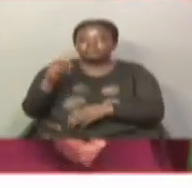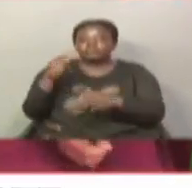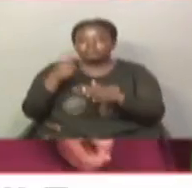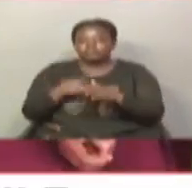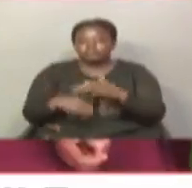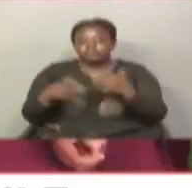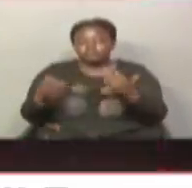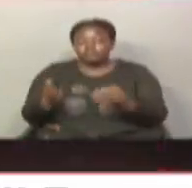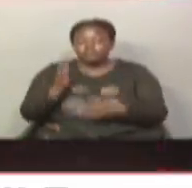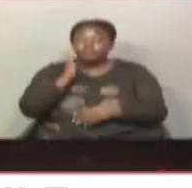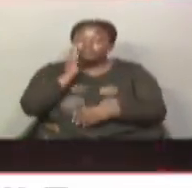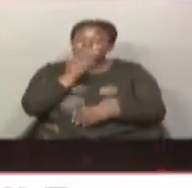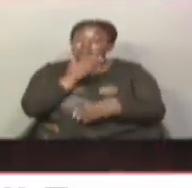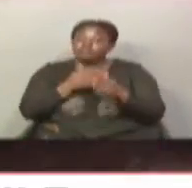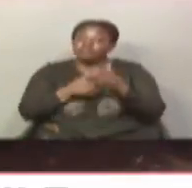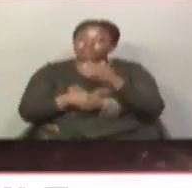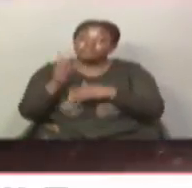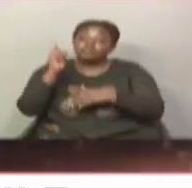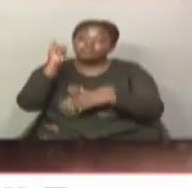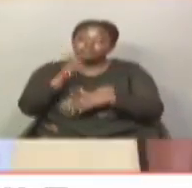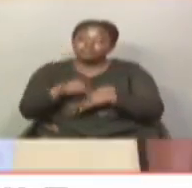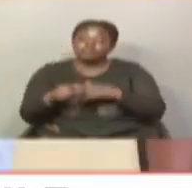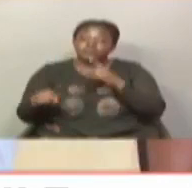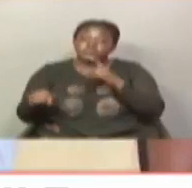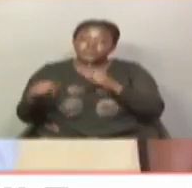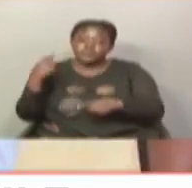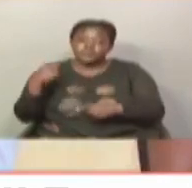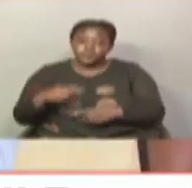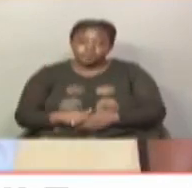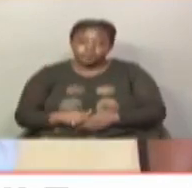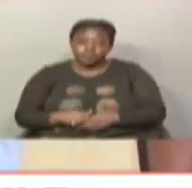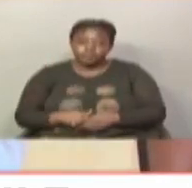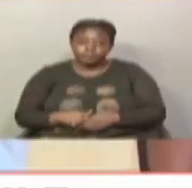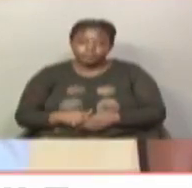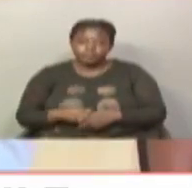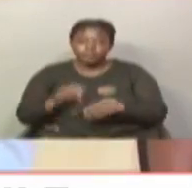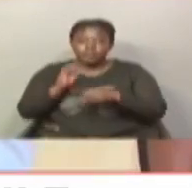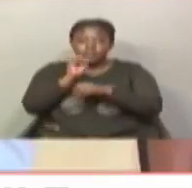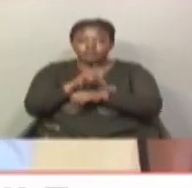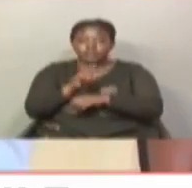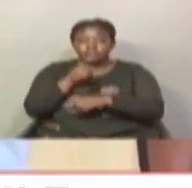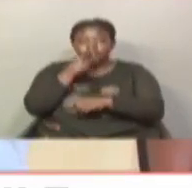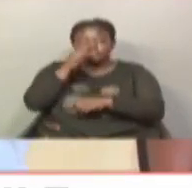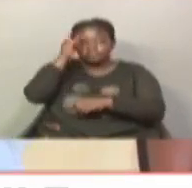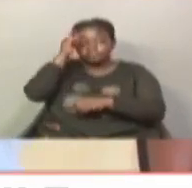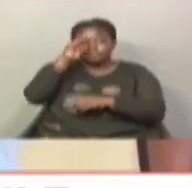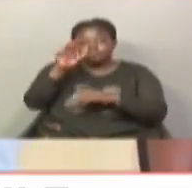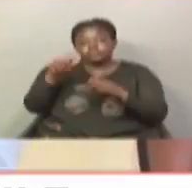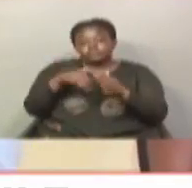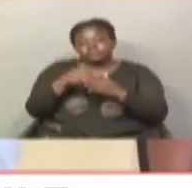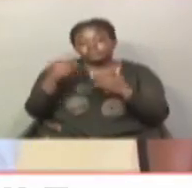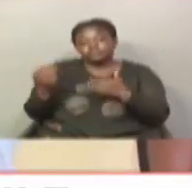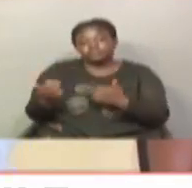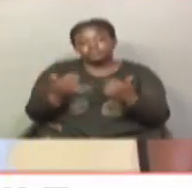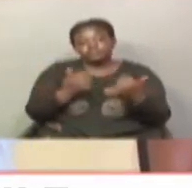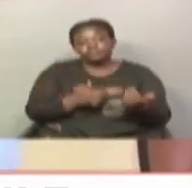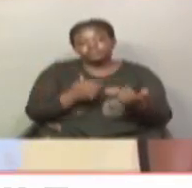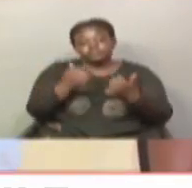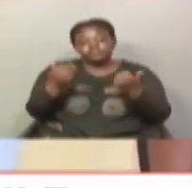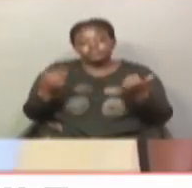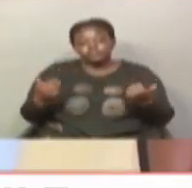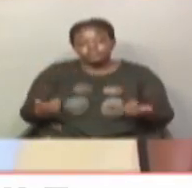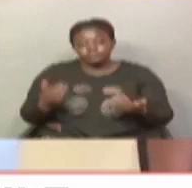kibala kisala Katonda okutuuka ku bwanguzi. Era nkumiriza abazadde mwenna mulete abaana